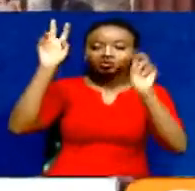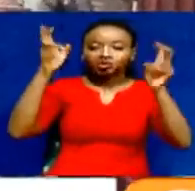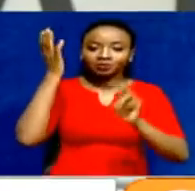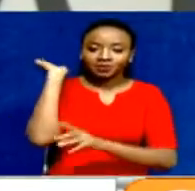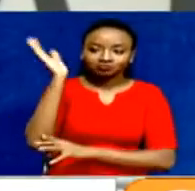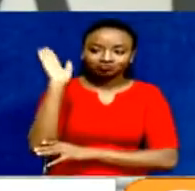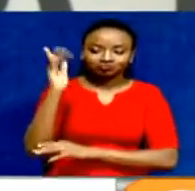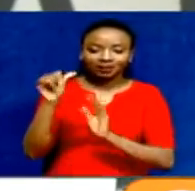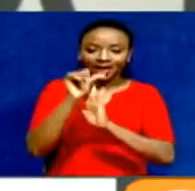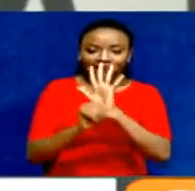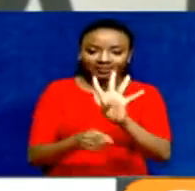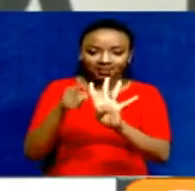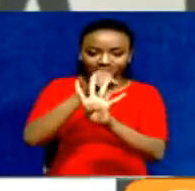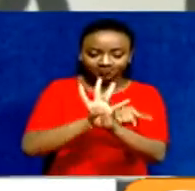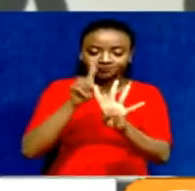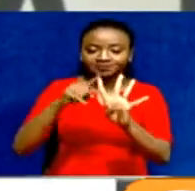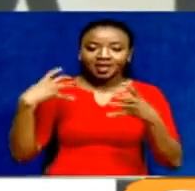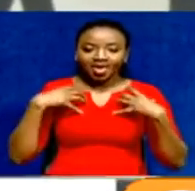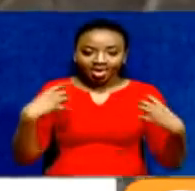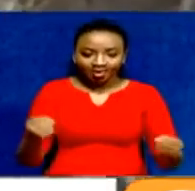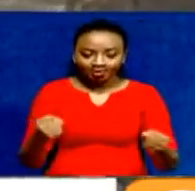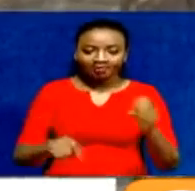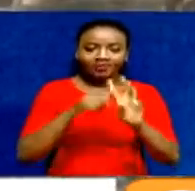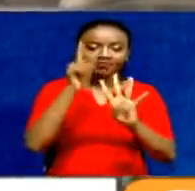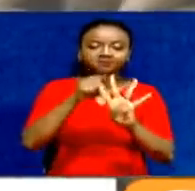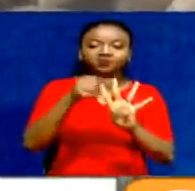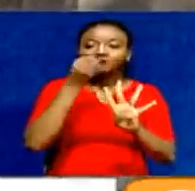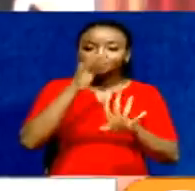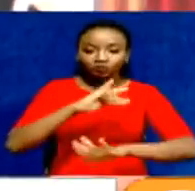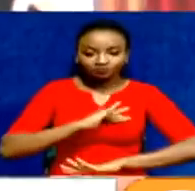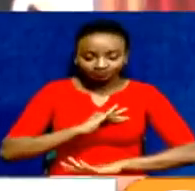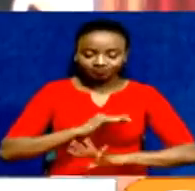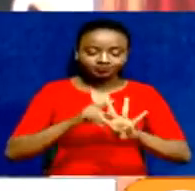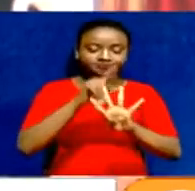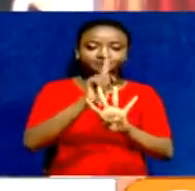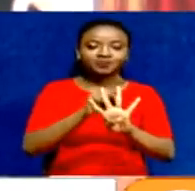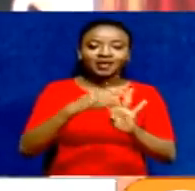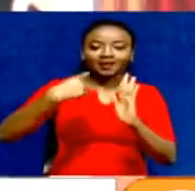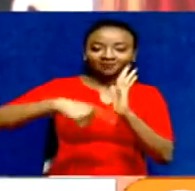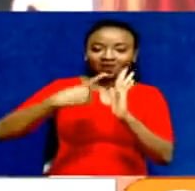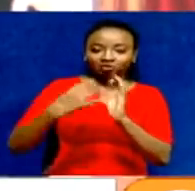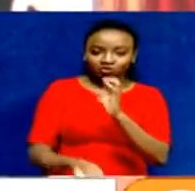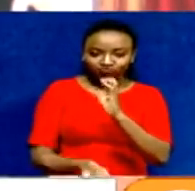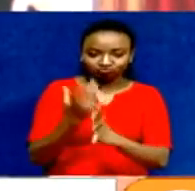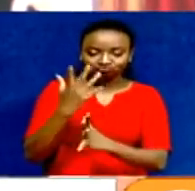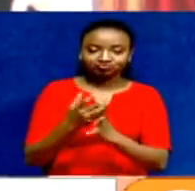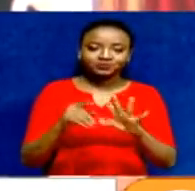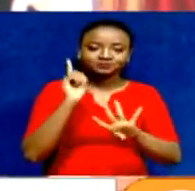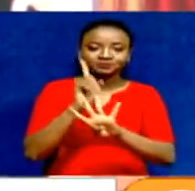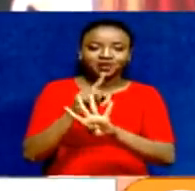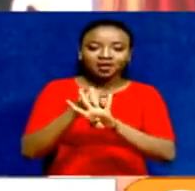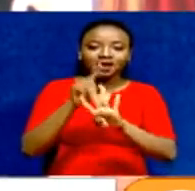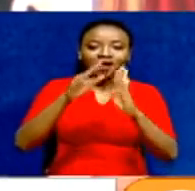za serikali, zikiwemo afya bora kwa wote, chakula cha kutosha, ukuaji wa viwanda na makazi ya bei